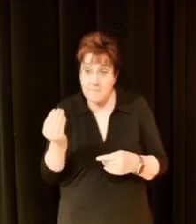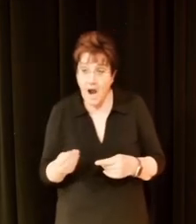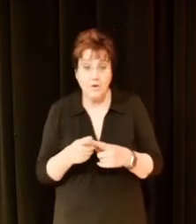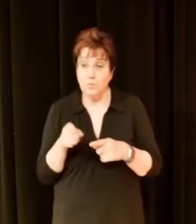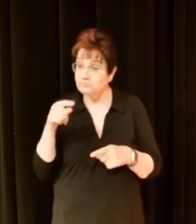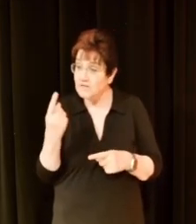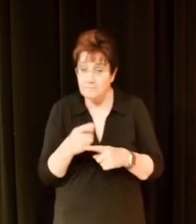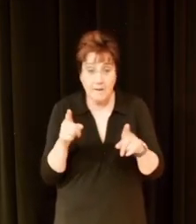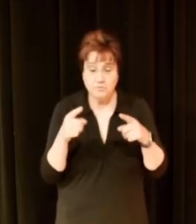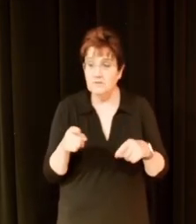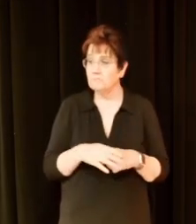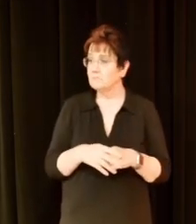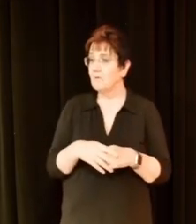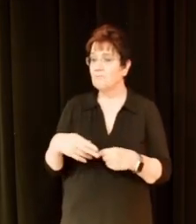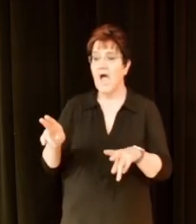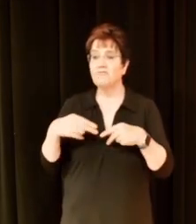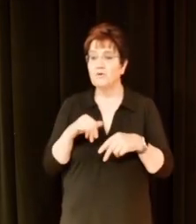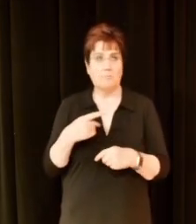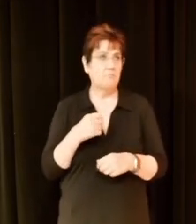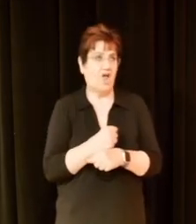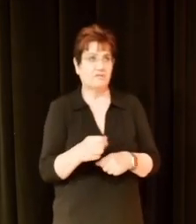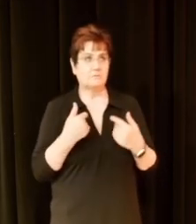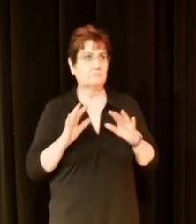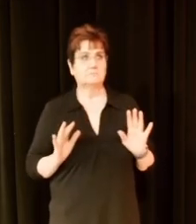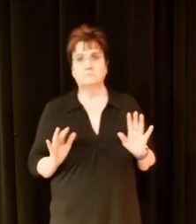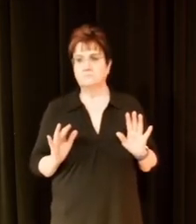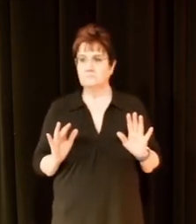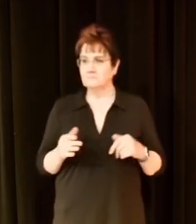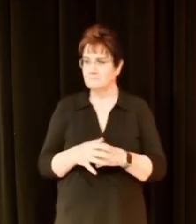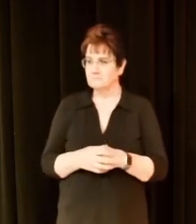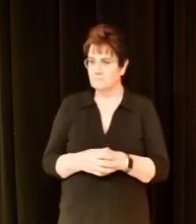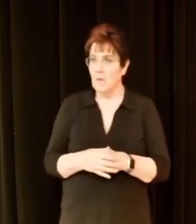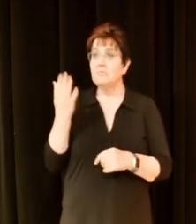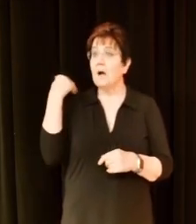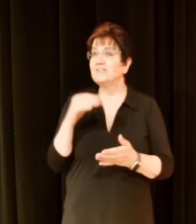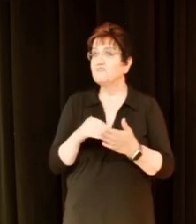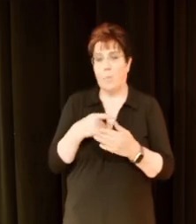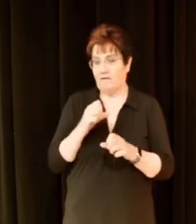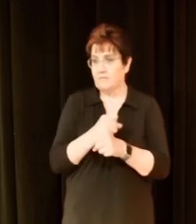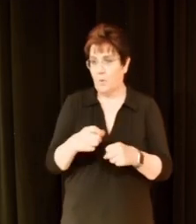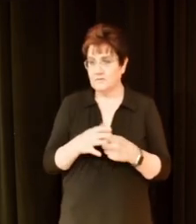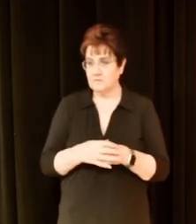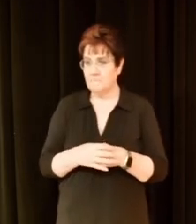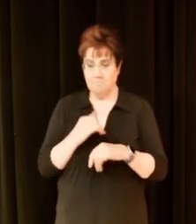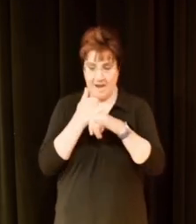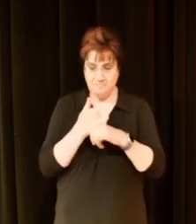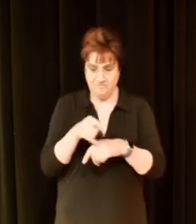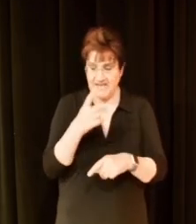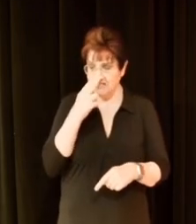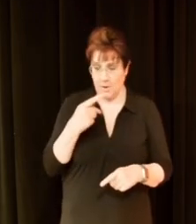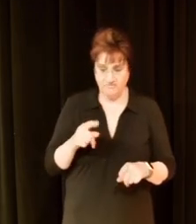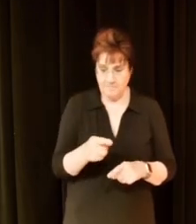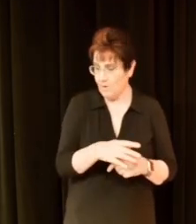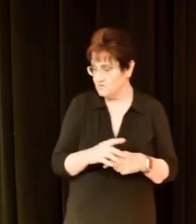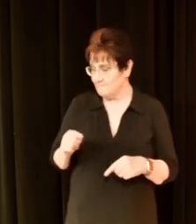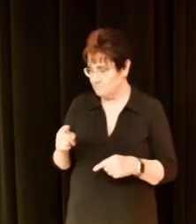Musik machen, dann kommt der Klassiker, das kann ich nicht. Das konnte ich in der Schule schon nicht. Mein Pferd sah aus wie eine Maus, meine Maus